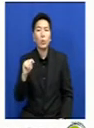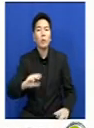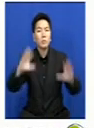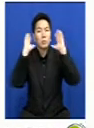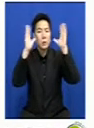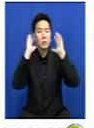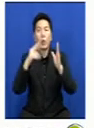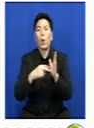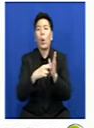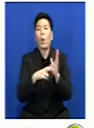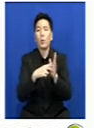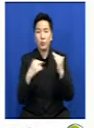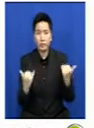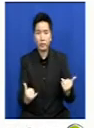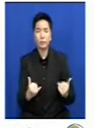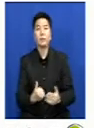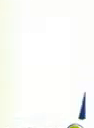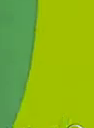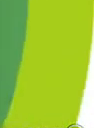ชาสัมพันธ์เป็นอย่างมากค่ะ